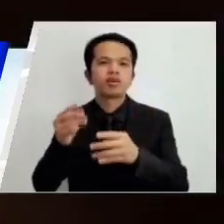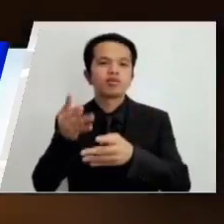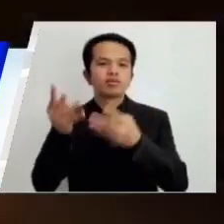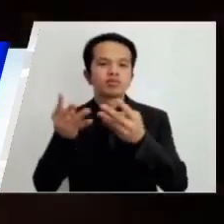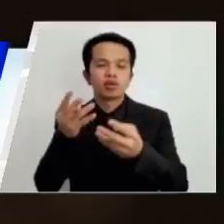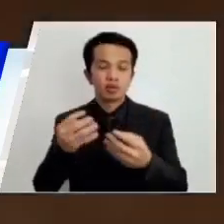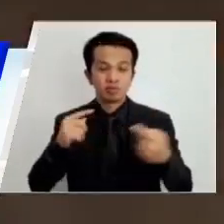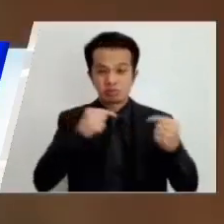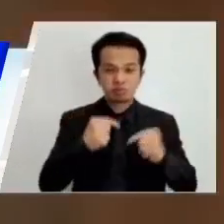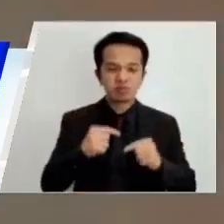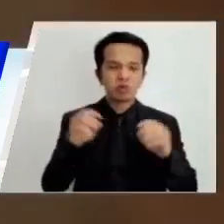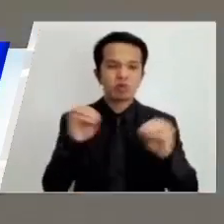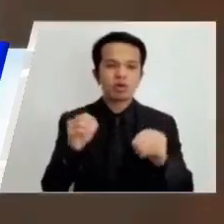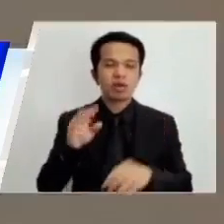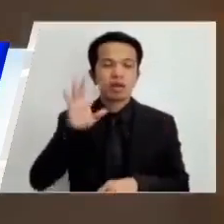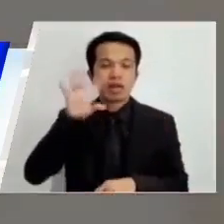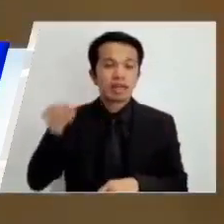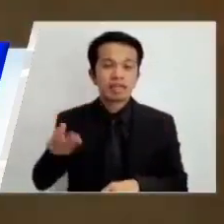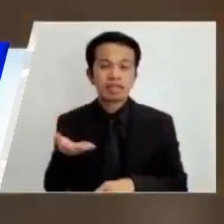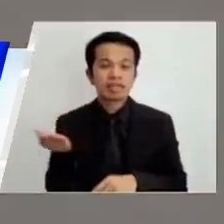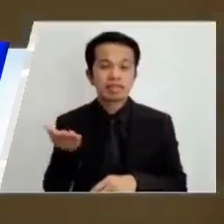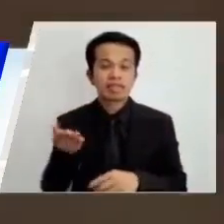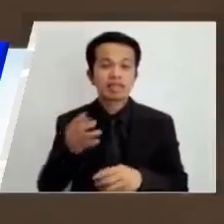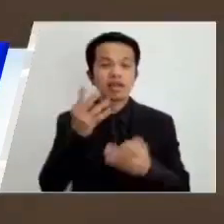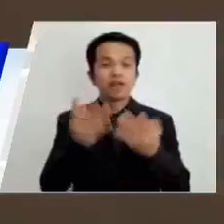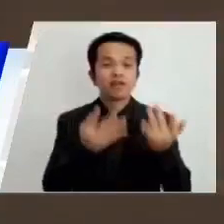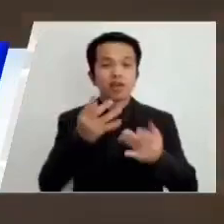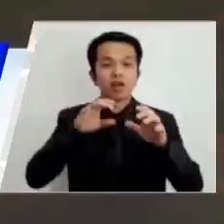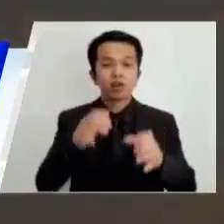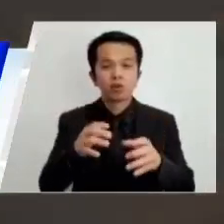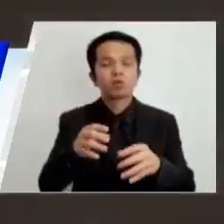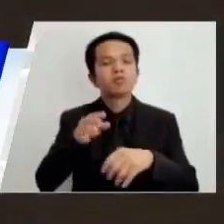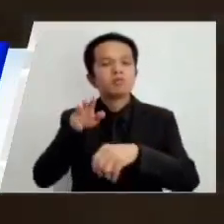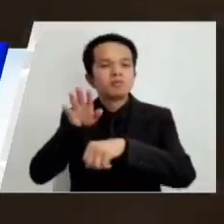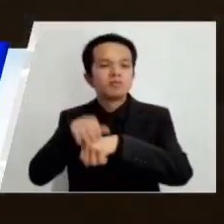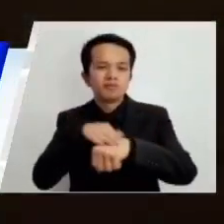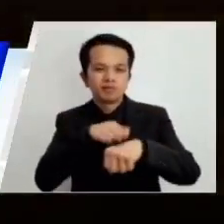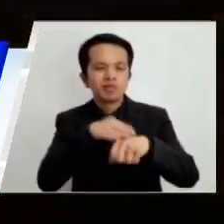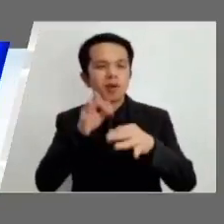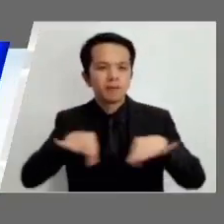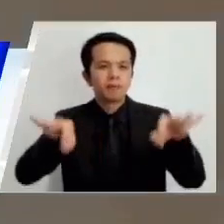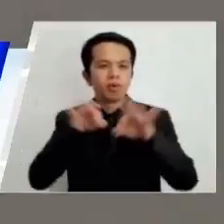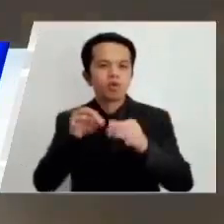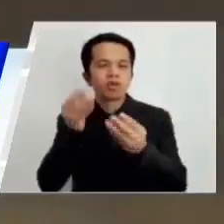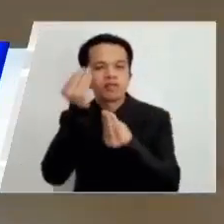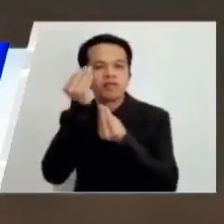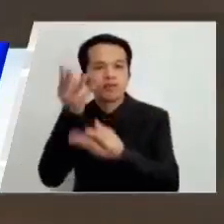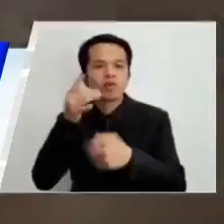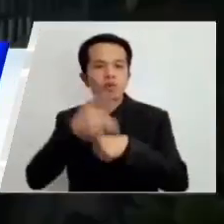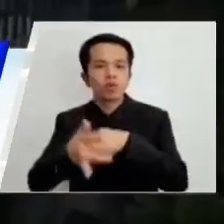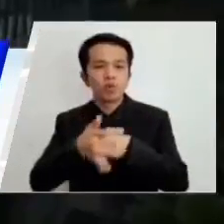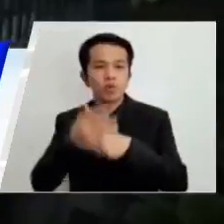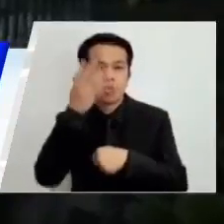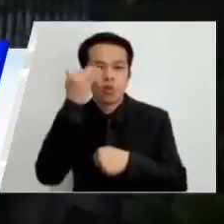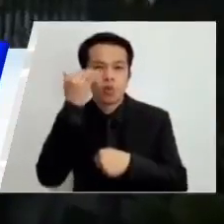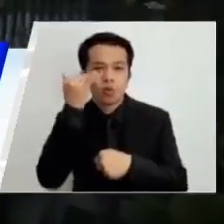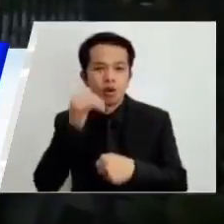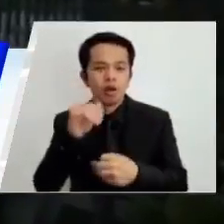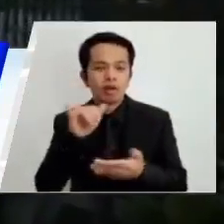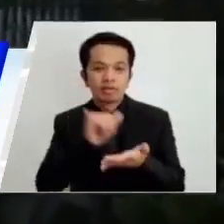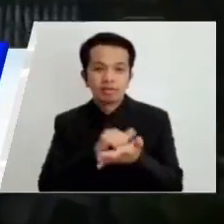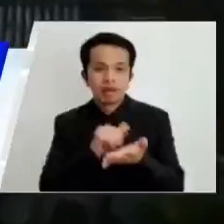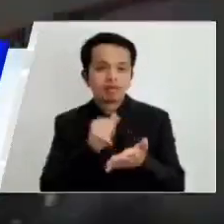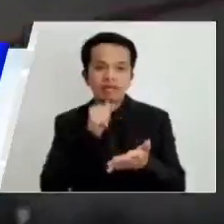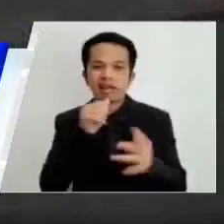Cagayan de Oro Fire District, agad ipaalam sa mga otoridad ang mga ganitong klaseng pagsabog, lalo't hindi ito gaya ng sunog na